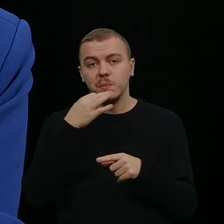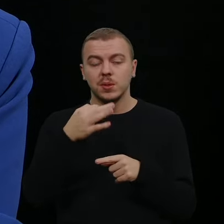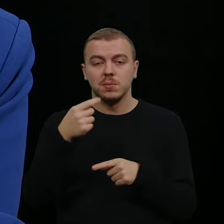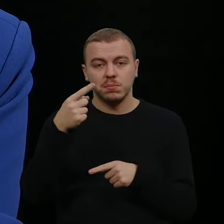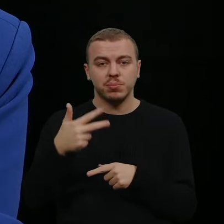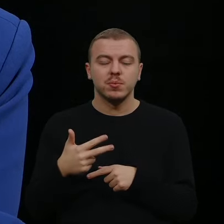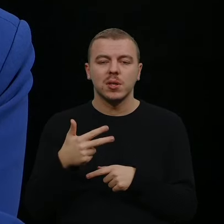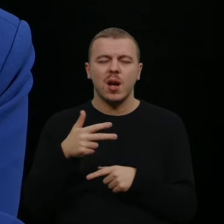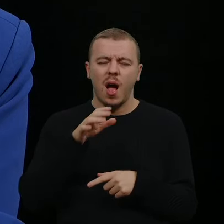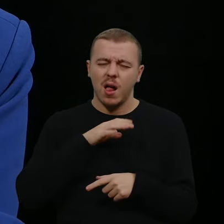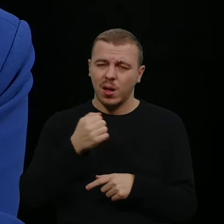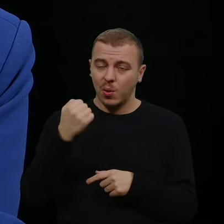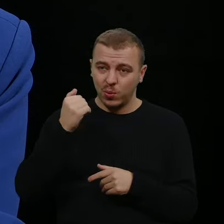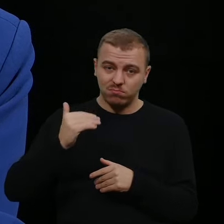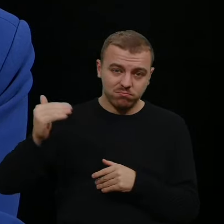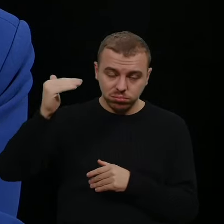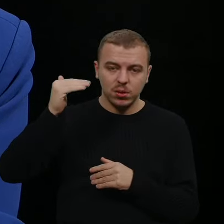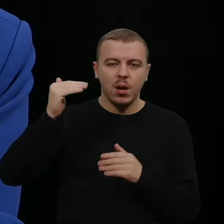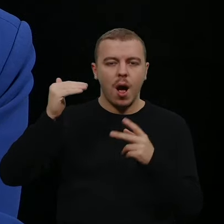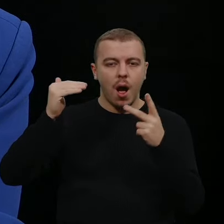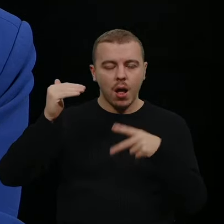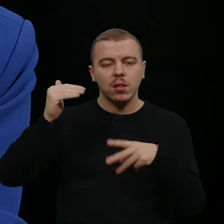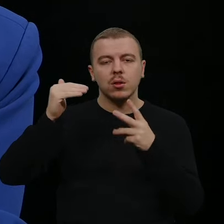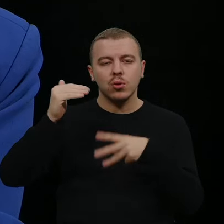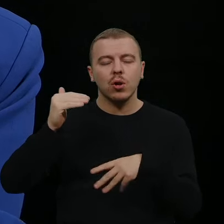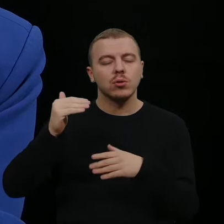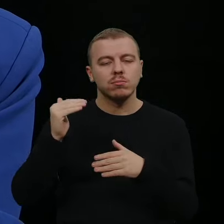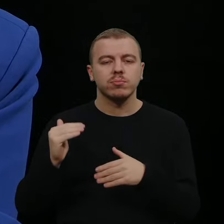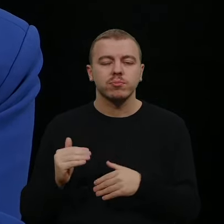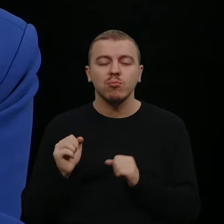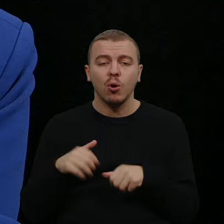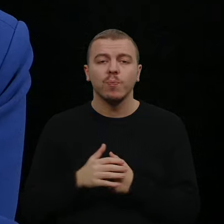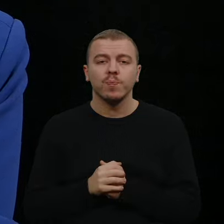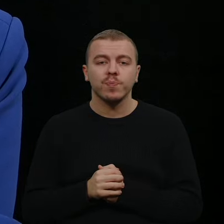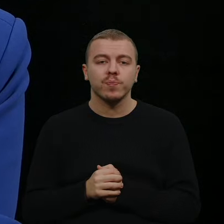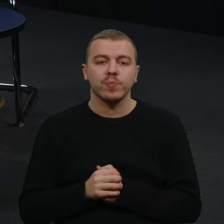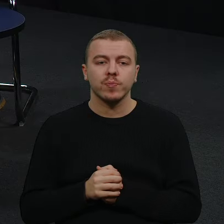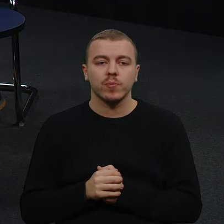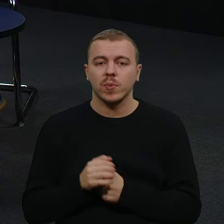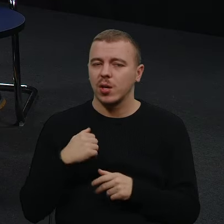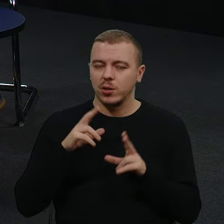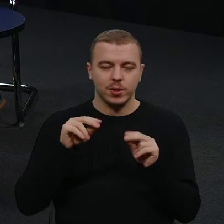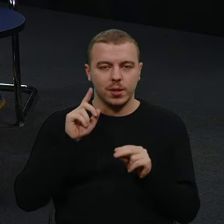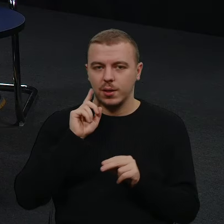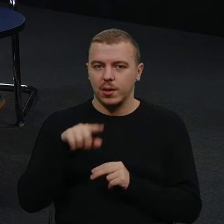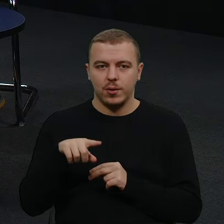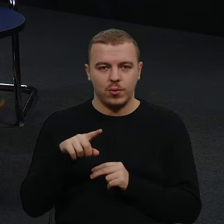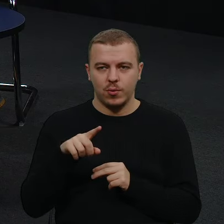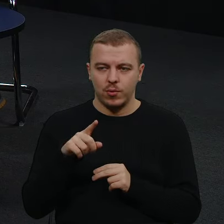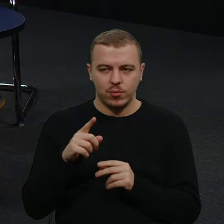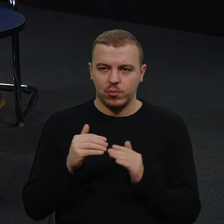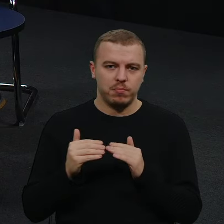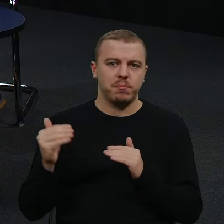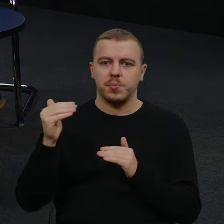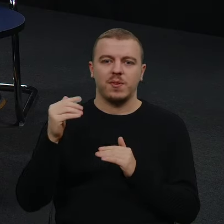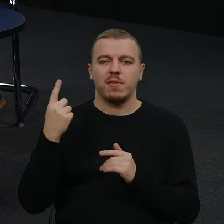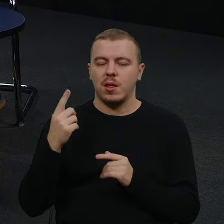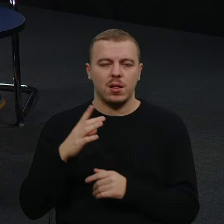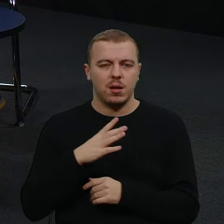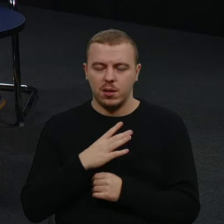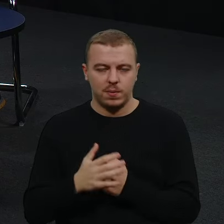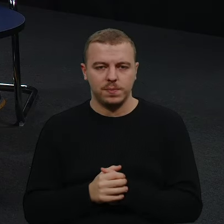kurie turėtų uždirbti daugiausiai ir kurie mažiausiai, taip sudėliojus nuo vieno iki trijų? Aš tikrai nenorėčiau kažko išskirti. Aš